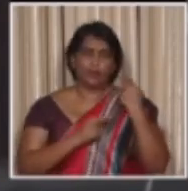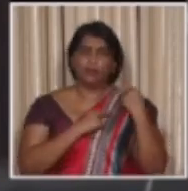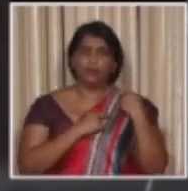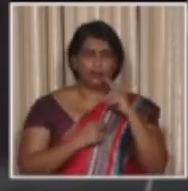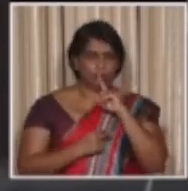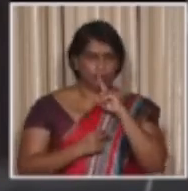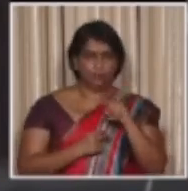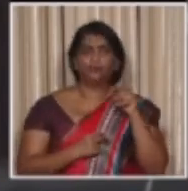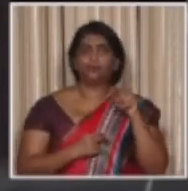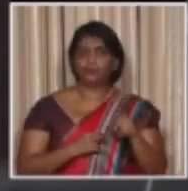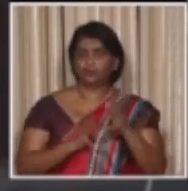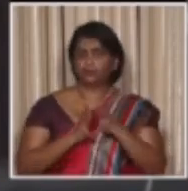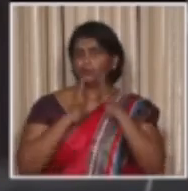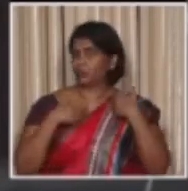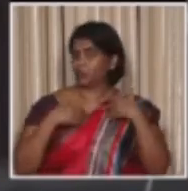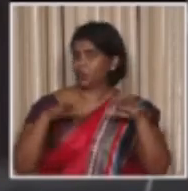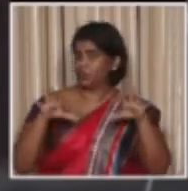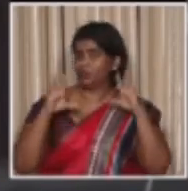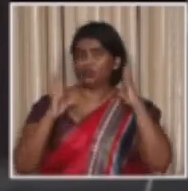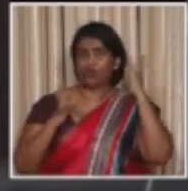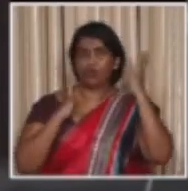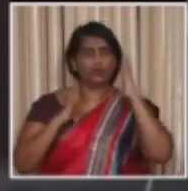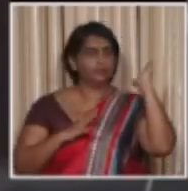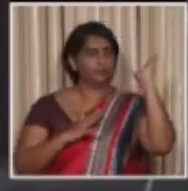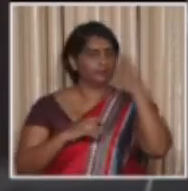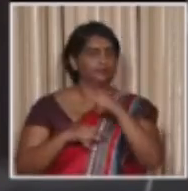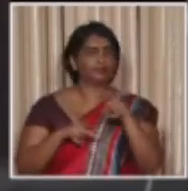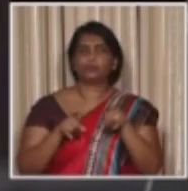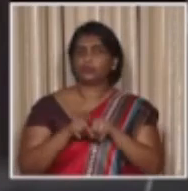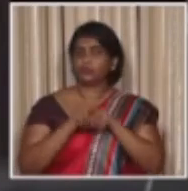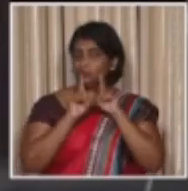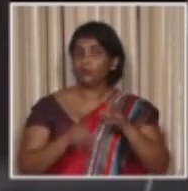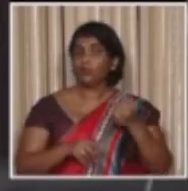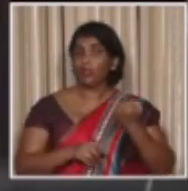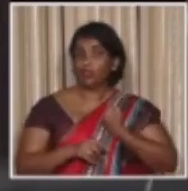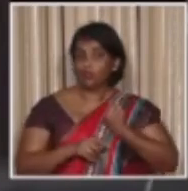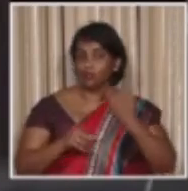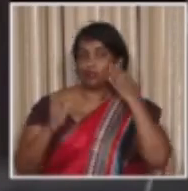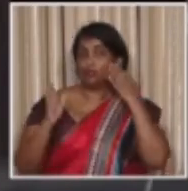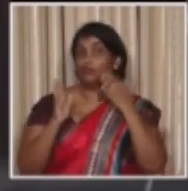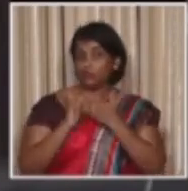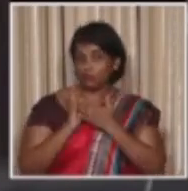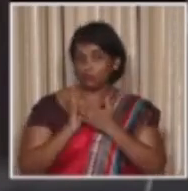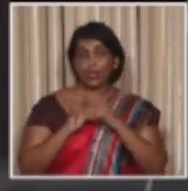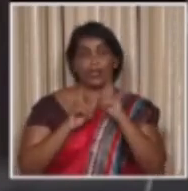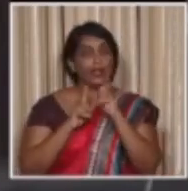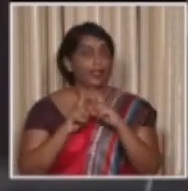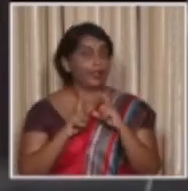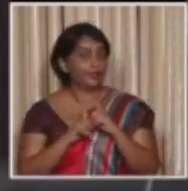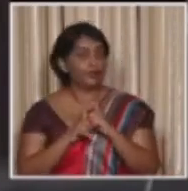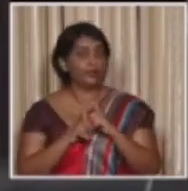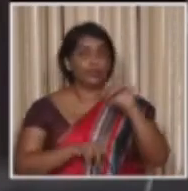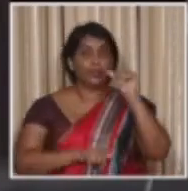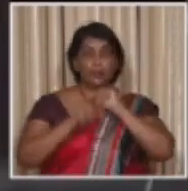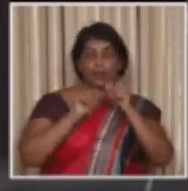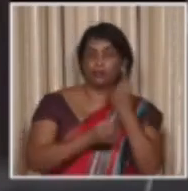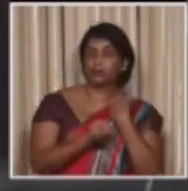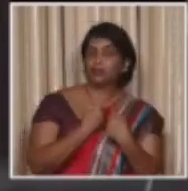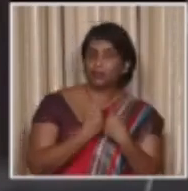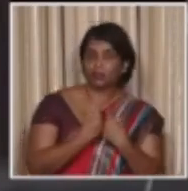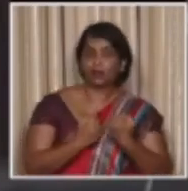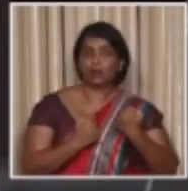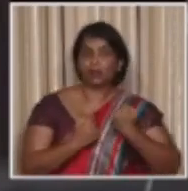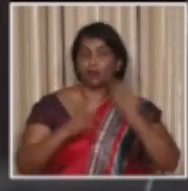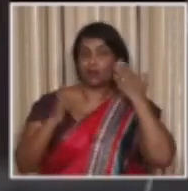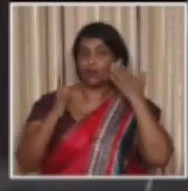කියනවා. මේක තවත් හාස්‍යර කරුණක් තමයි ලෝකේ කිසිම රටක මේ වෛද්‍ය ක්‍රමයේ තියෙන වෛද්‍ය අධ්‍යාපනය, ඖෂධ නියාමනය,